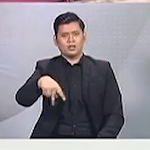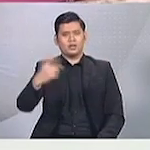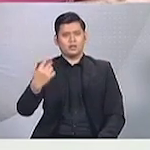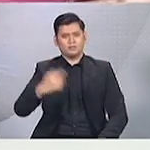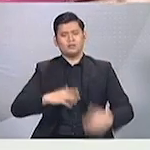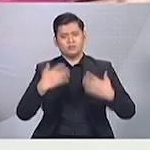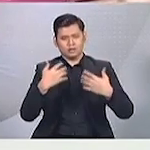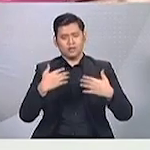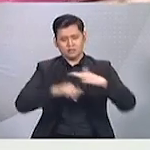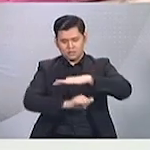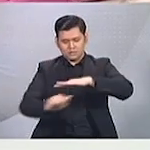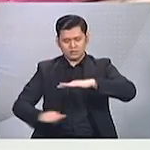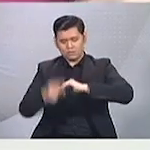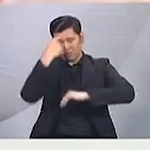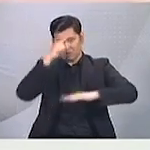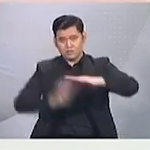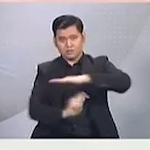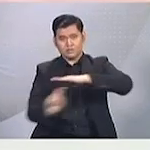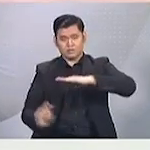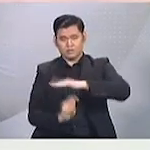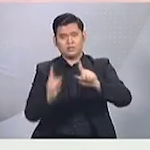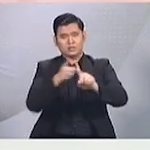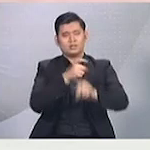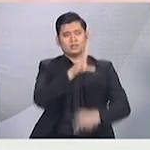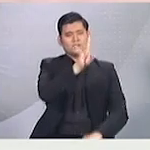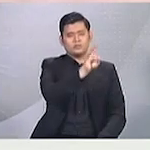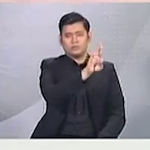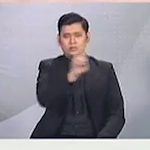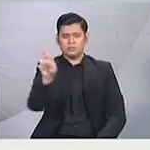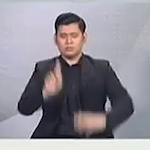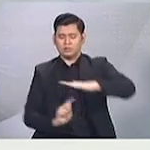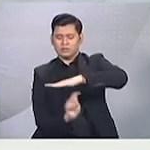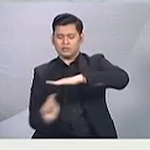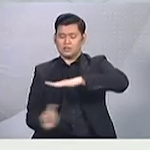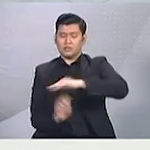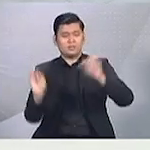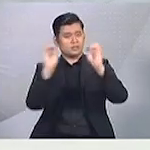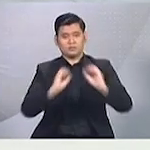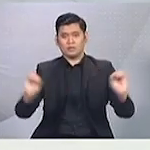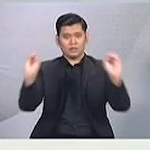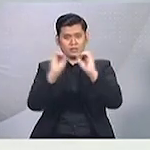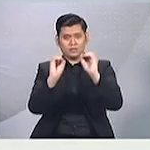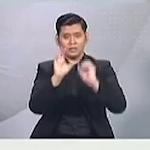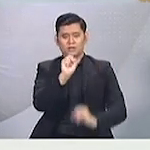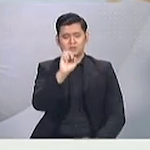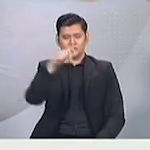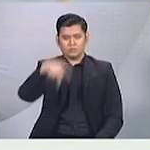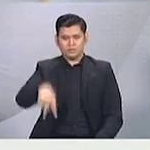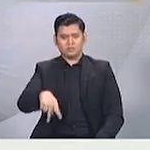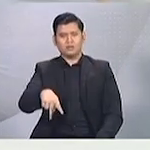kat SOP. Daripada 7,000 taska, oleh kerana tidak ada SOP yang diperkemaskan